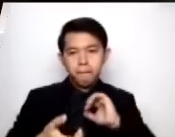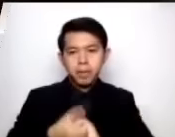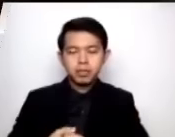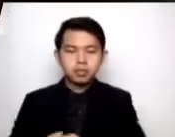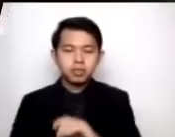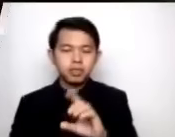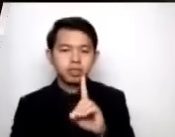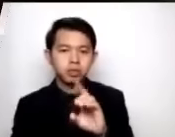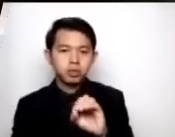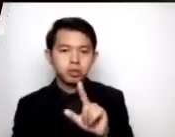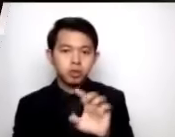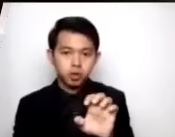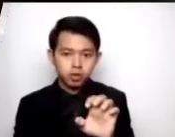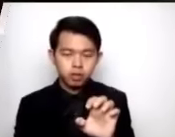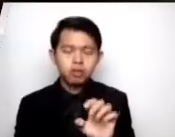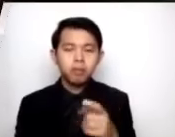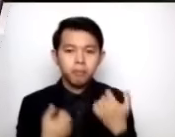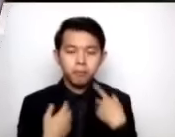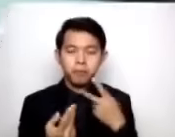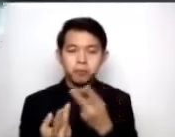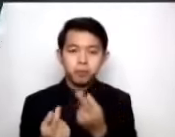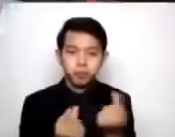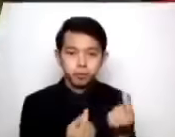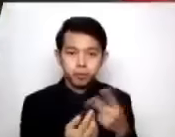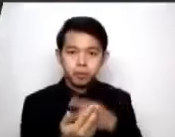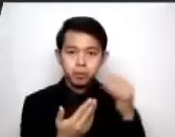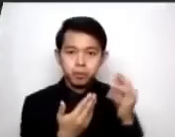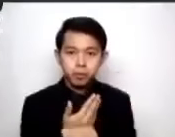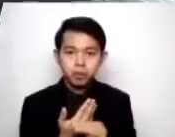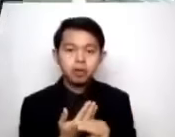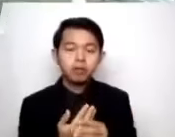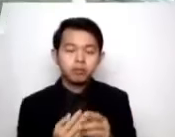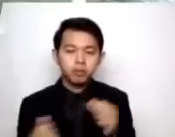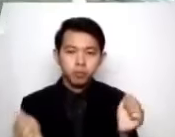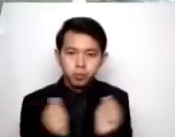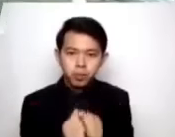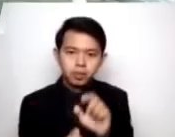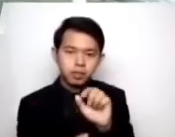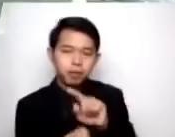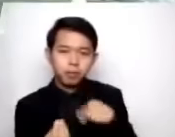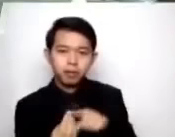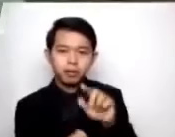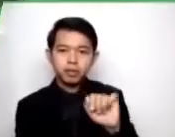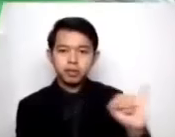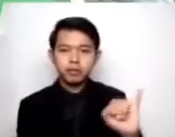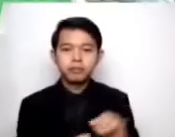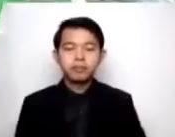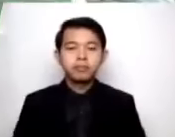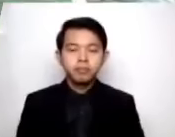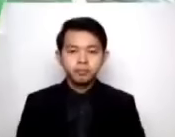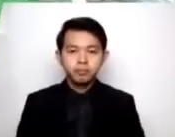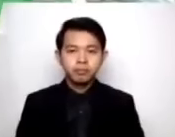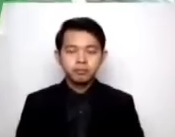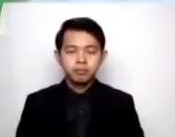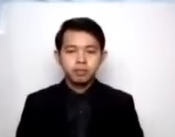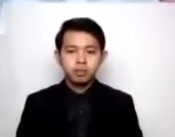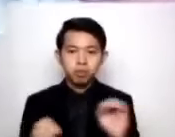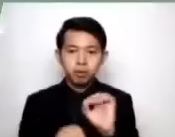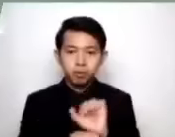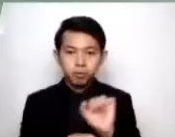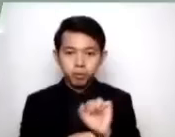doing yung mga programa with respect to AI. Kumpara noong Setyembre, tumaas ang unemployment rate sa bansa nitong